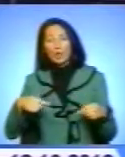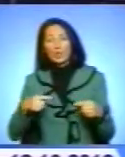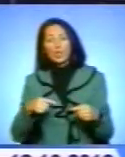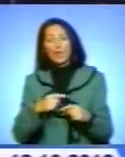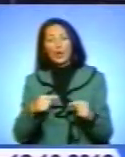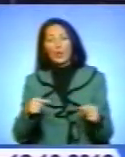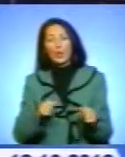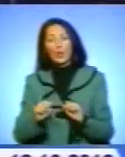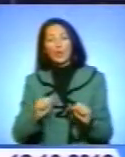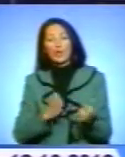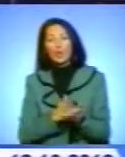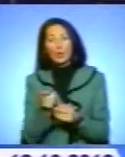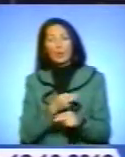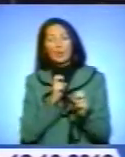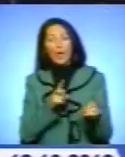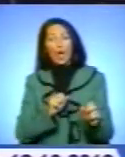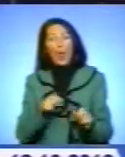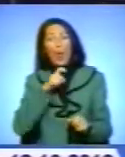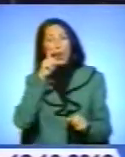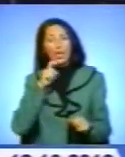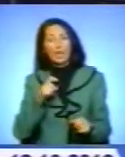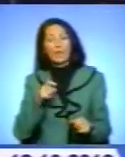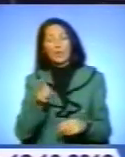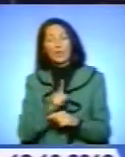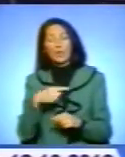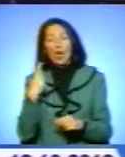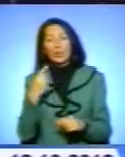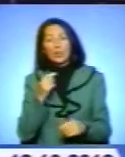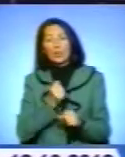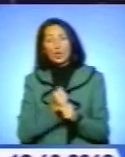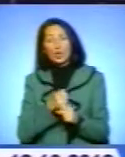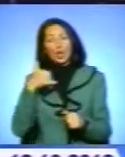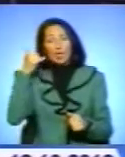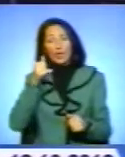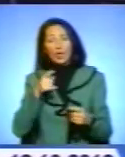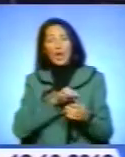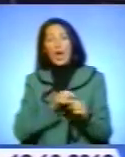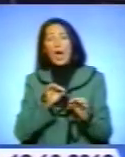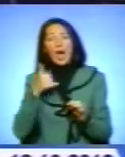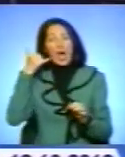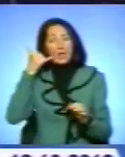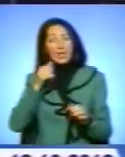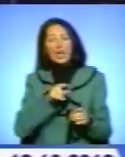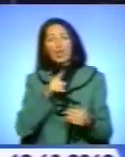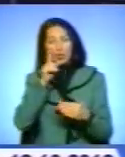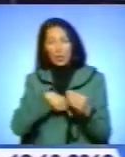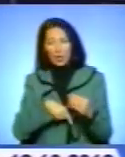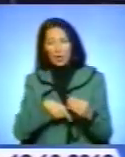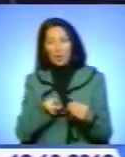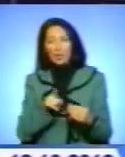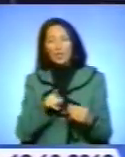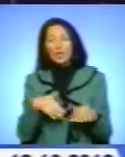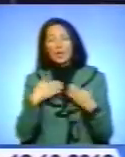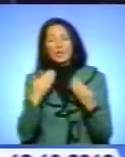Управління Служби безпеки України в Тернопільській області працює телефонна лінія довіри, призначена для звернень громадян на